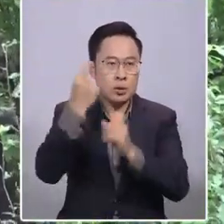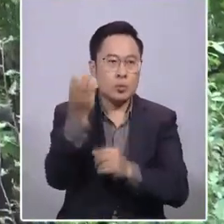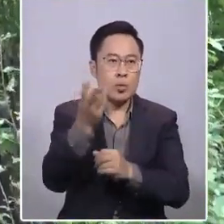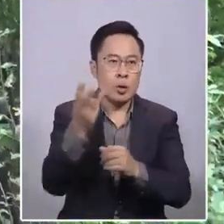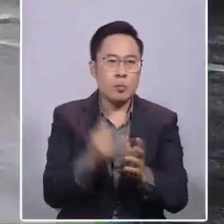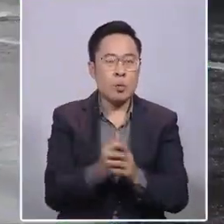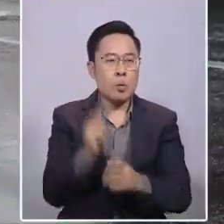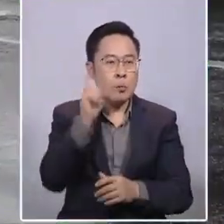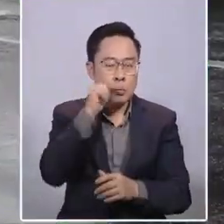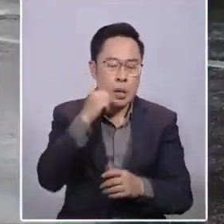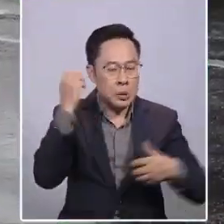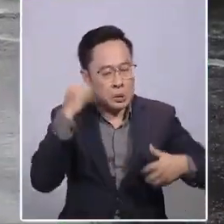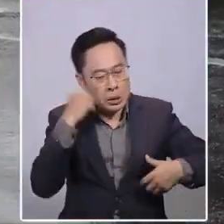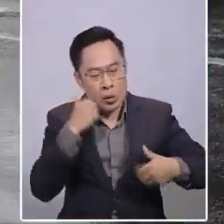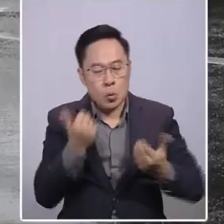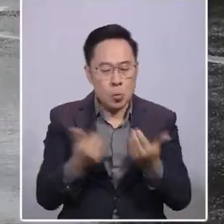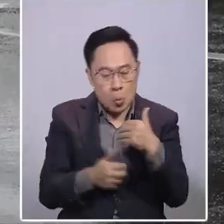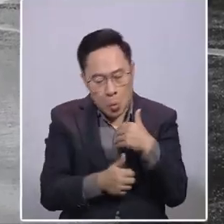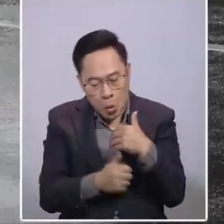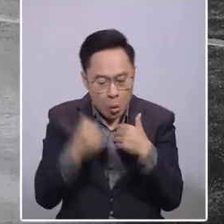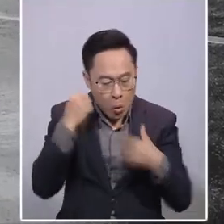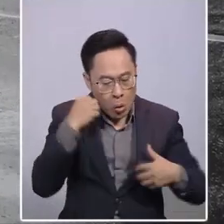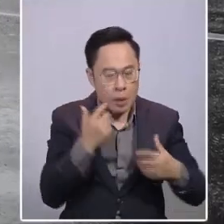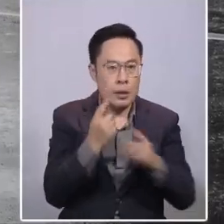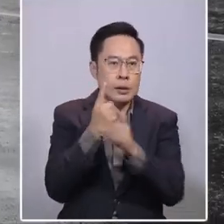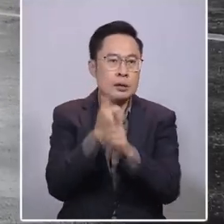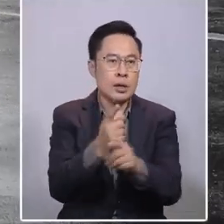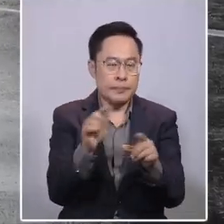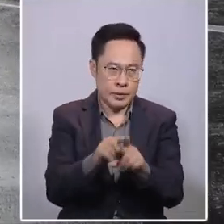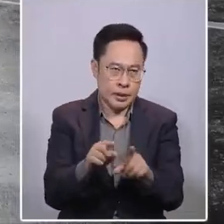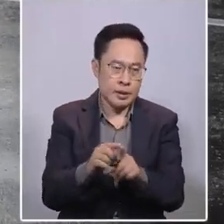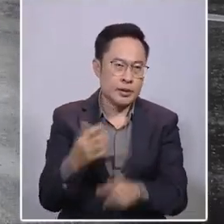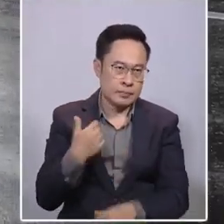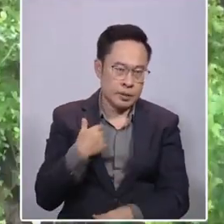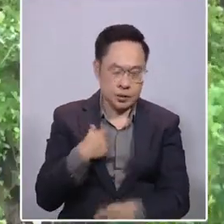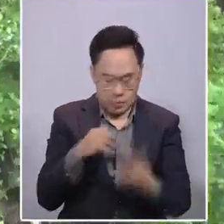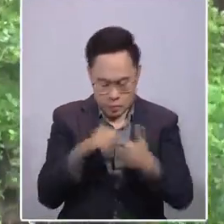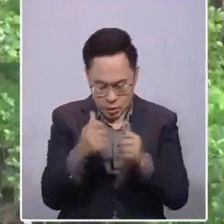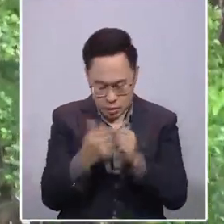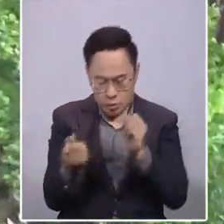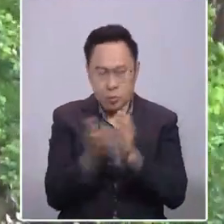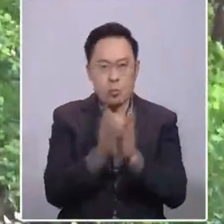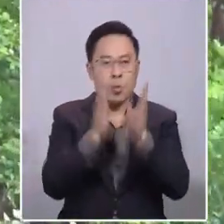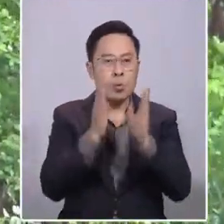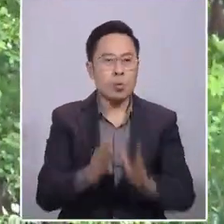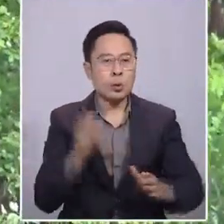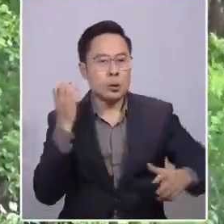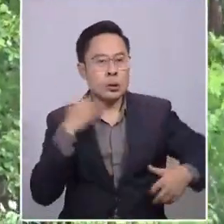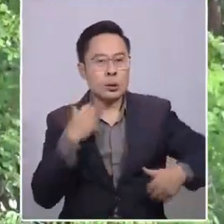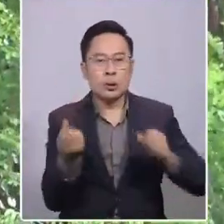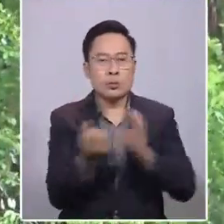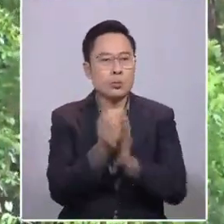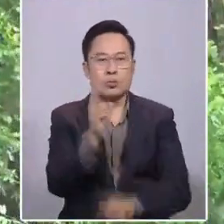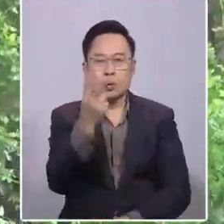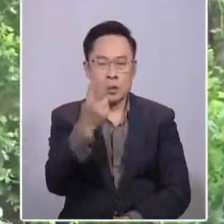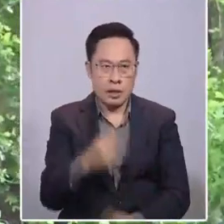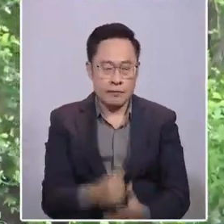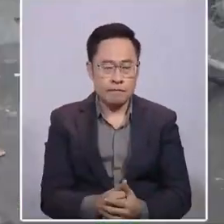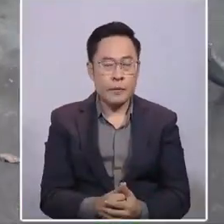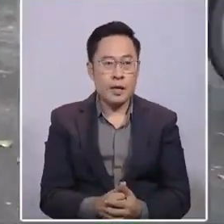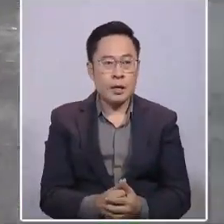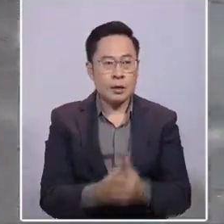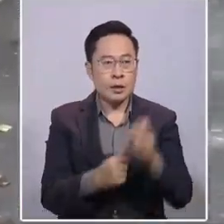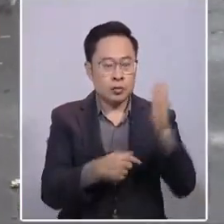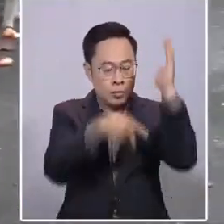ลูกอ่อนห้อยสอยเขาตามไปด้วยนะคะ ครับ ก็เดือดร้อนทั้งคนทั้งลิงค่ะ ไม่ใช่แค่ที่สงขลาที่พัทลุงต